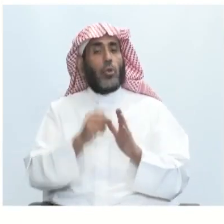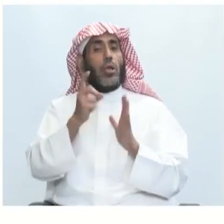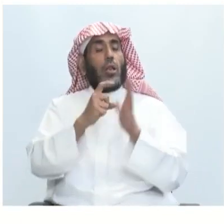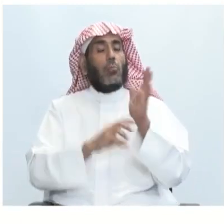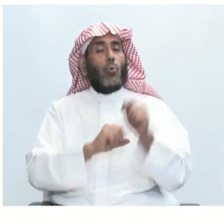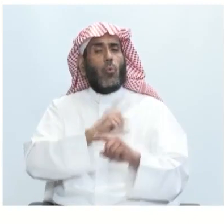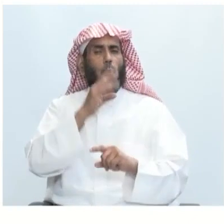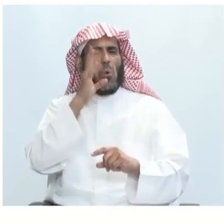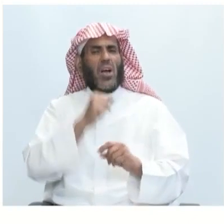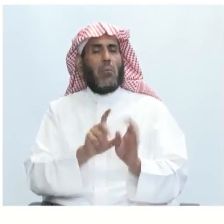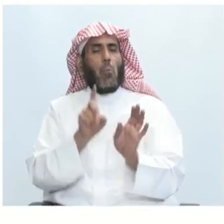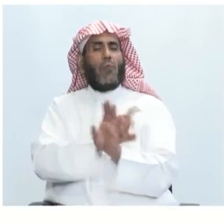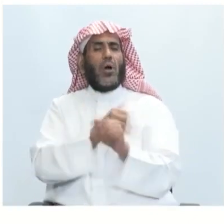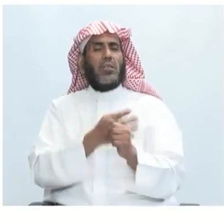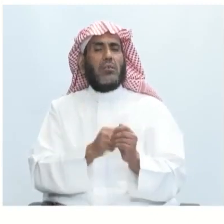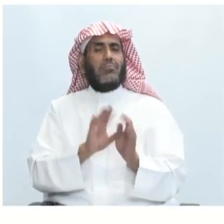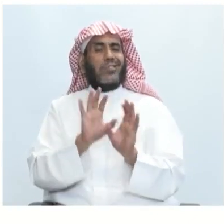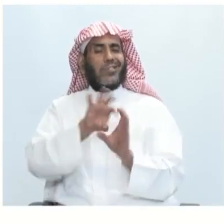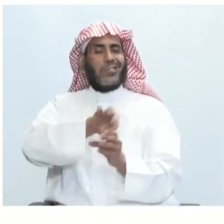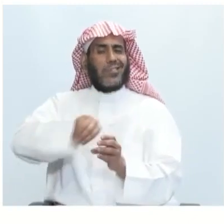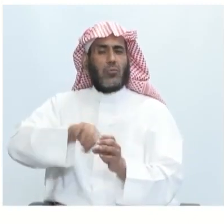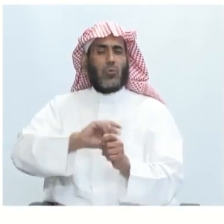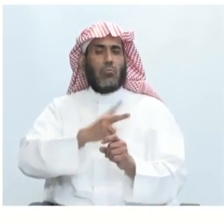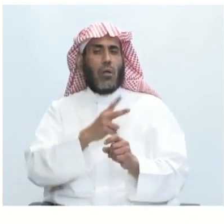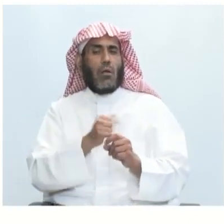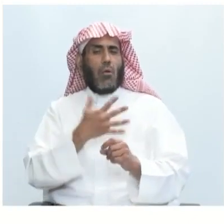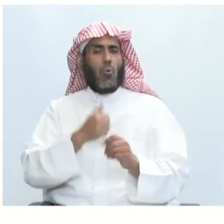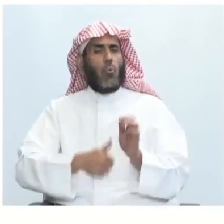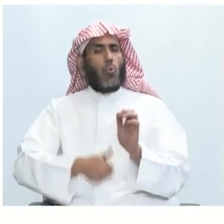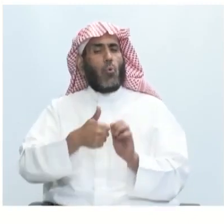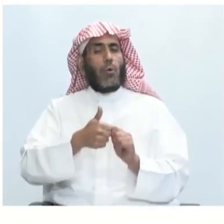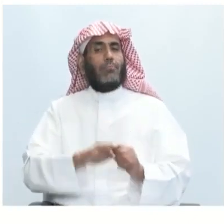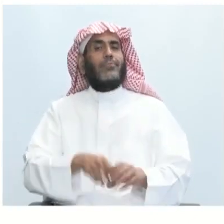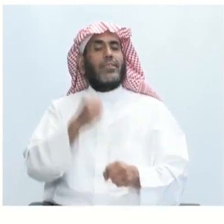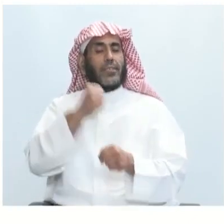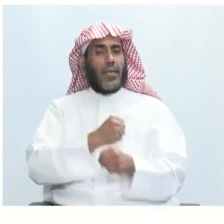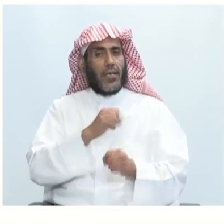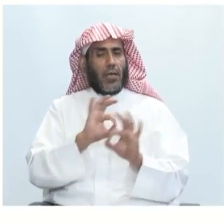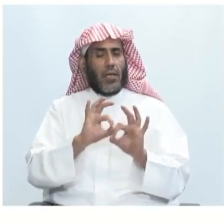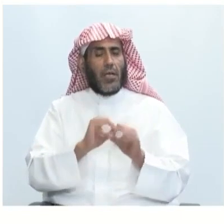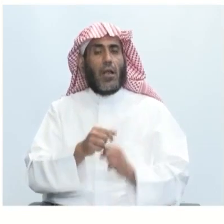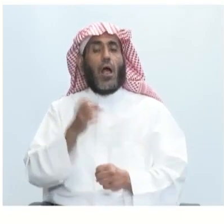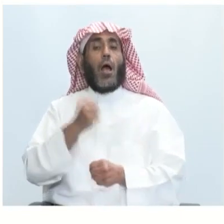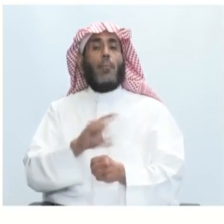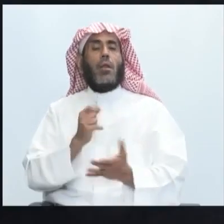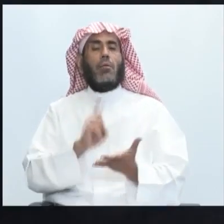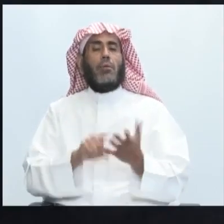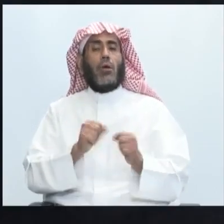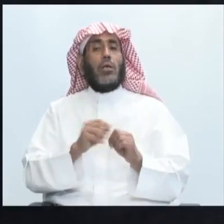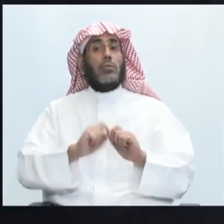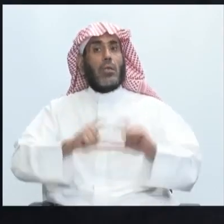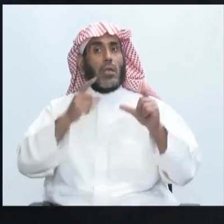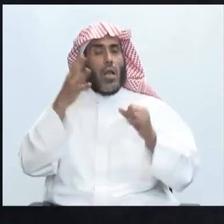وعدم مخالفتها وعدم التستر على من يخالفها يسهم في تحقيق الامن يسهم في تحقيق الامن وهذا دليل علمي